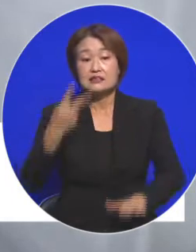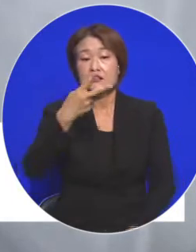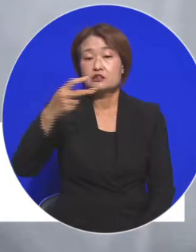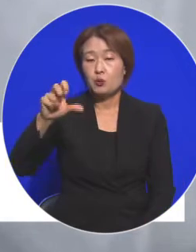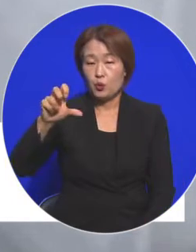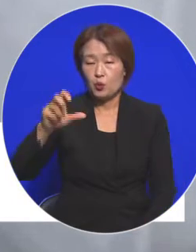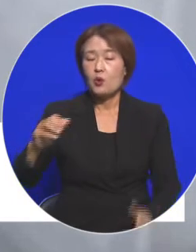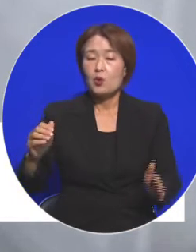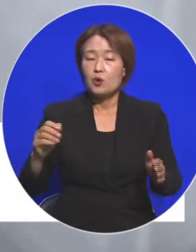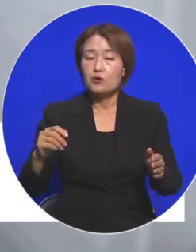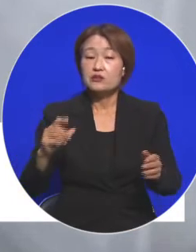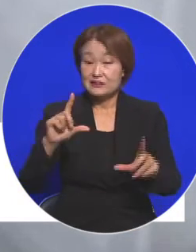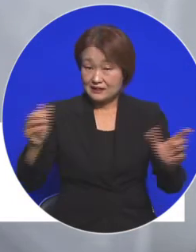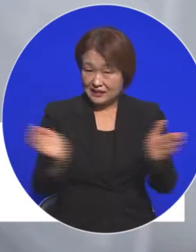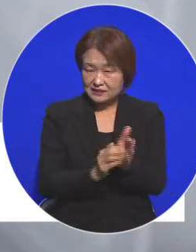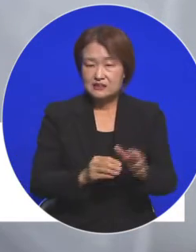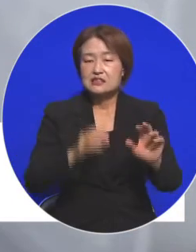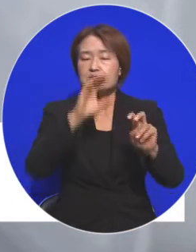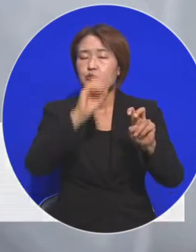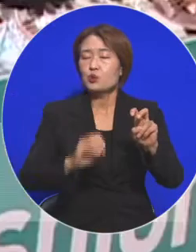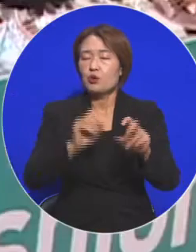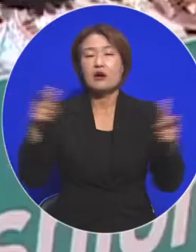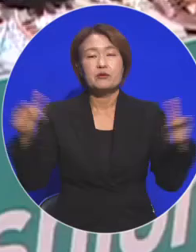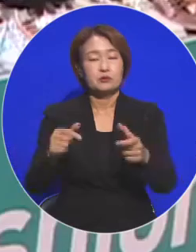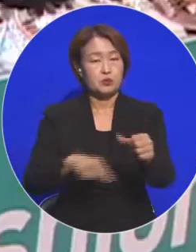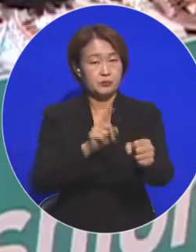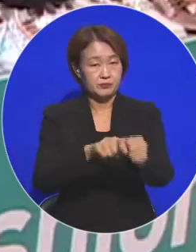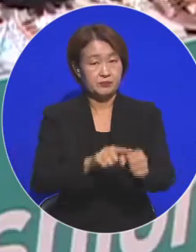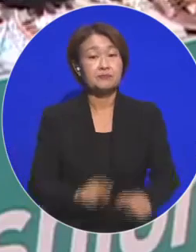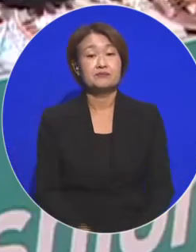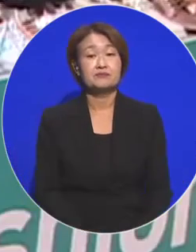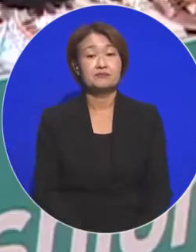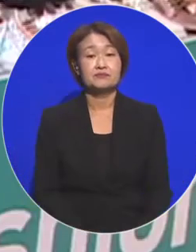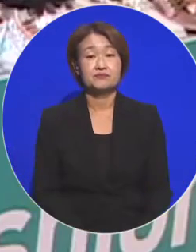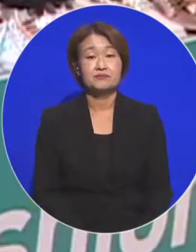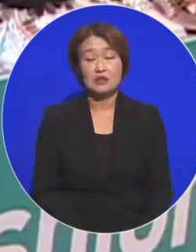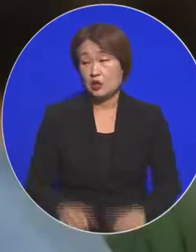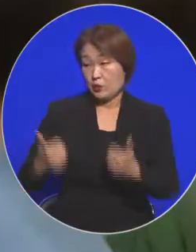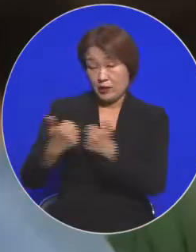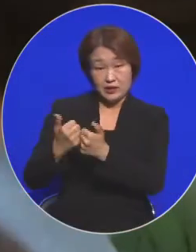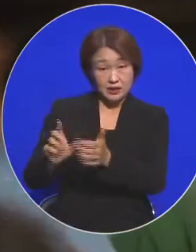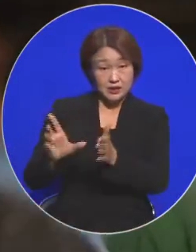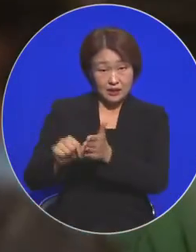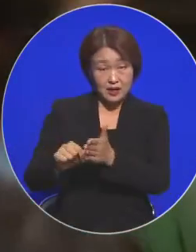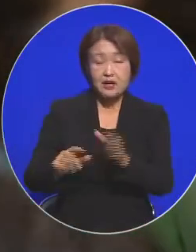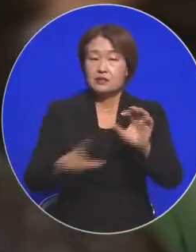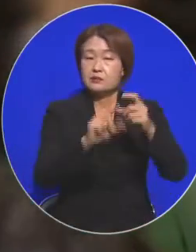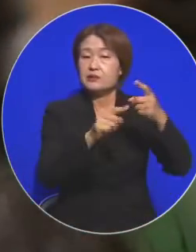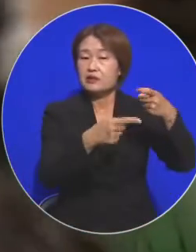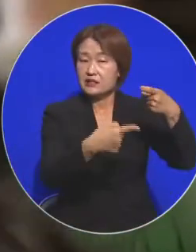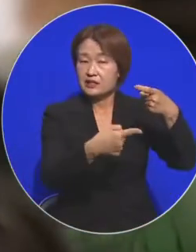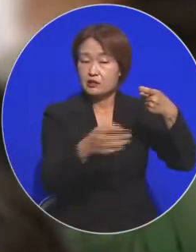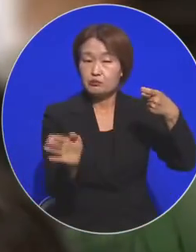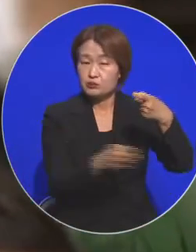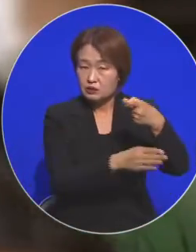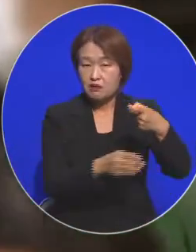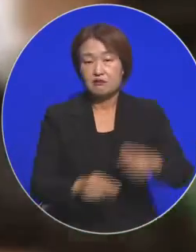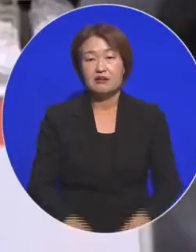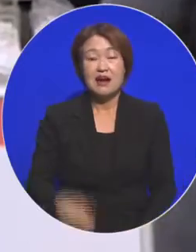20% 감축하겠다는 목표를 달성할 계획입니다. 한편 이번 회의에서는 다음 달 1일부터 보름간 열리는